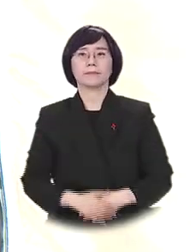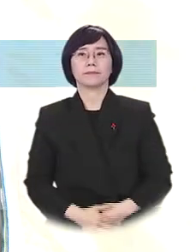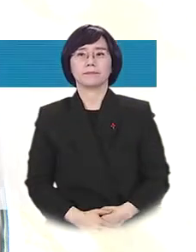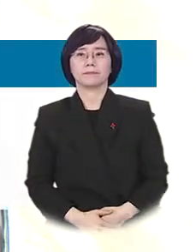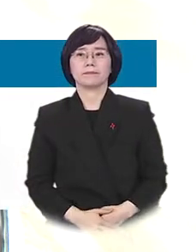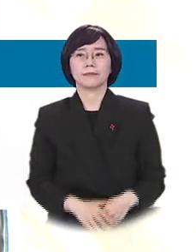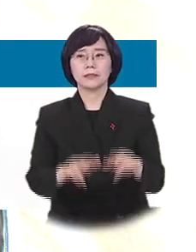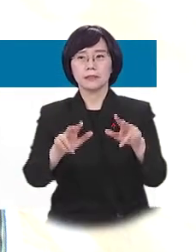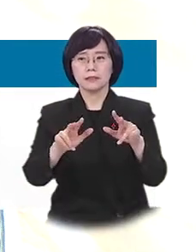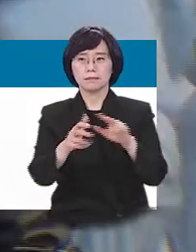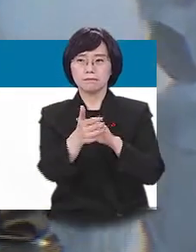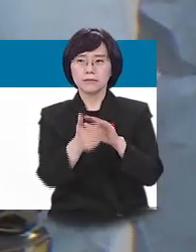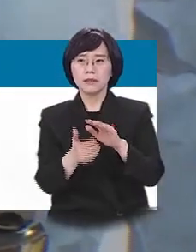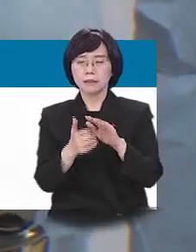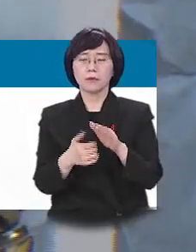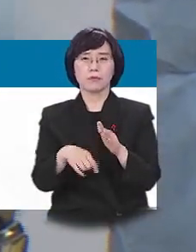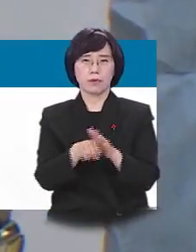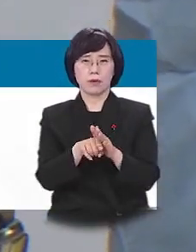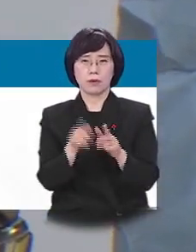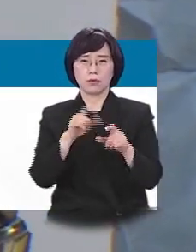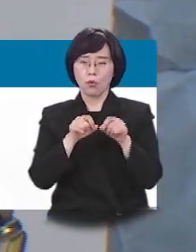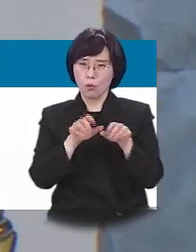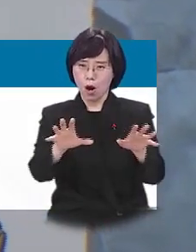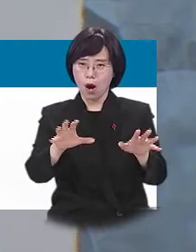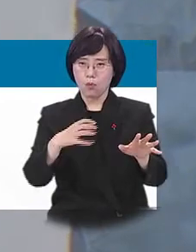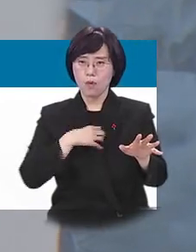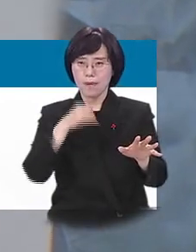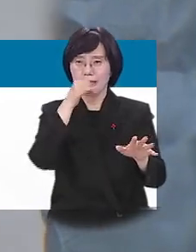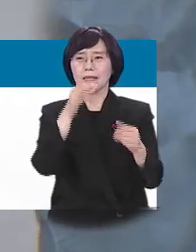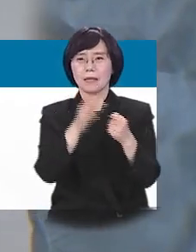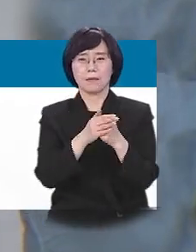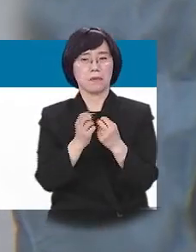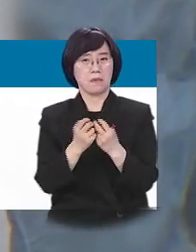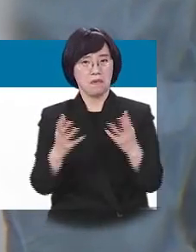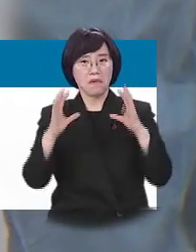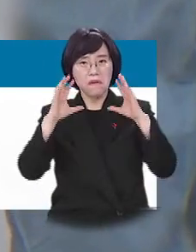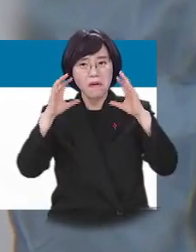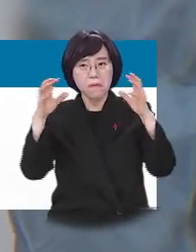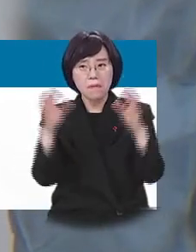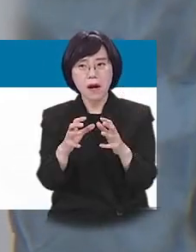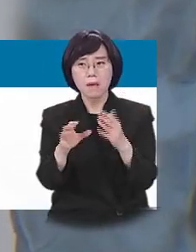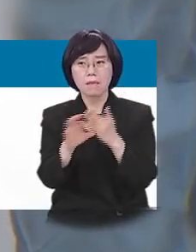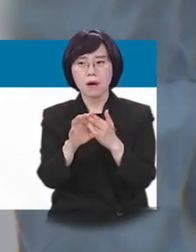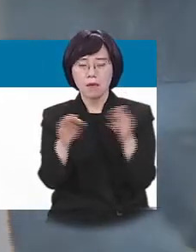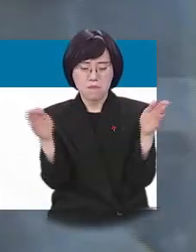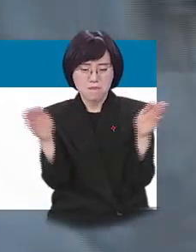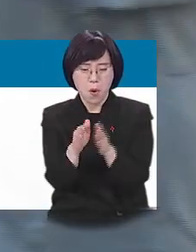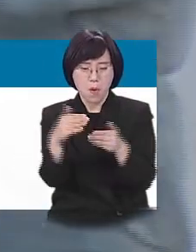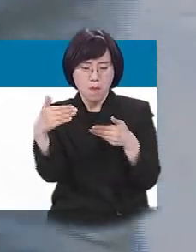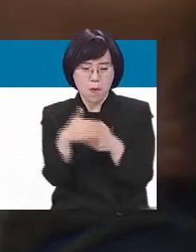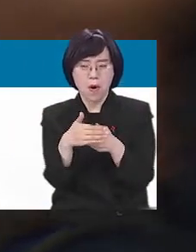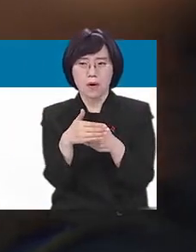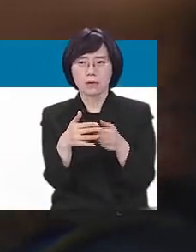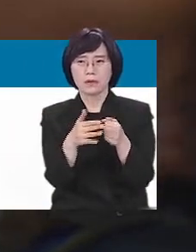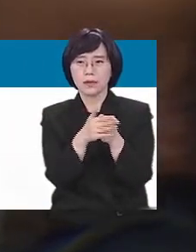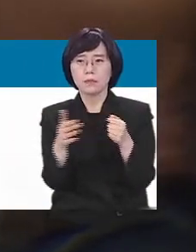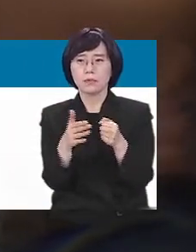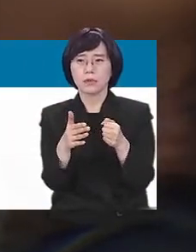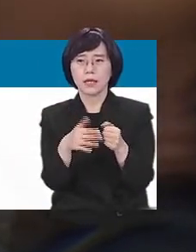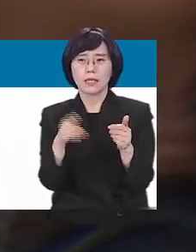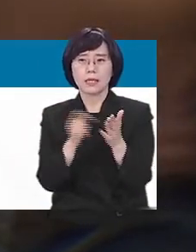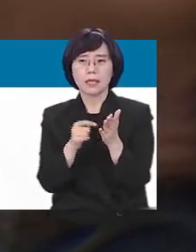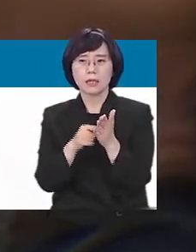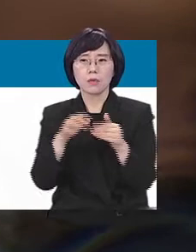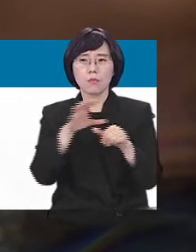전체적으로 이거는 더 확산될 우려가 있기 때문에 어린아이들은 집단하면 어차피 밀집도가 높아지지 않습니까? 긴급 그